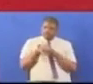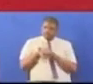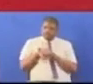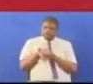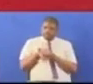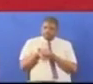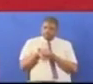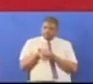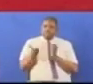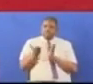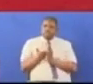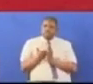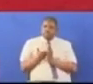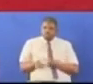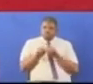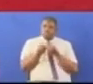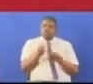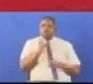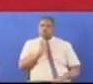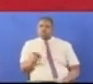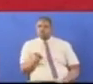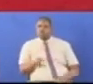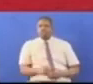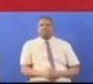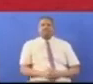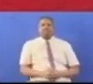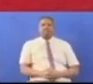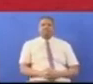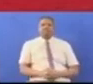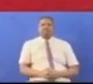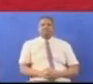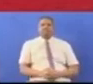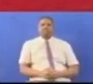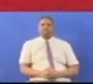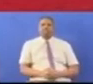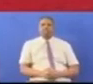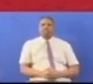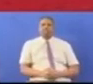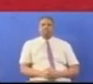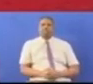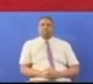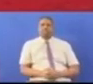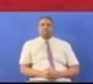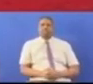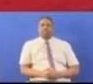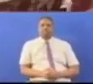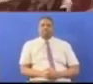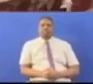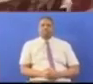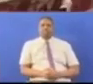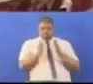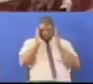hayo ninaomba kutoa hoja. Muswada huo wa sheria mabadiliko ya sheria mbalimbali namba 3 ya